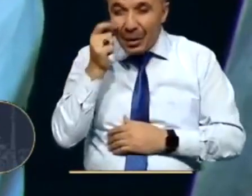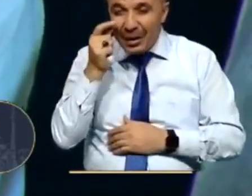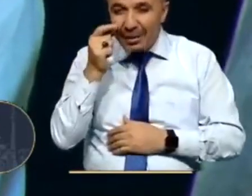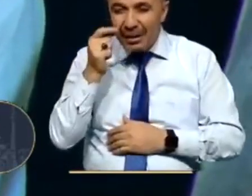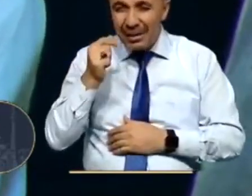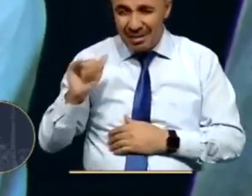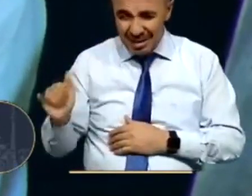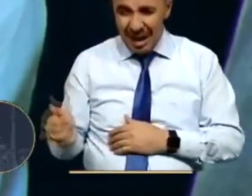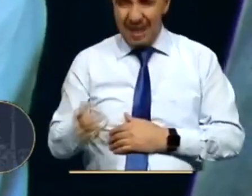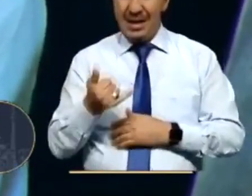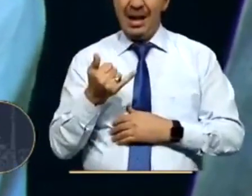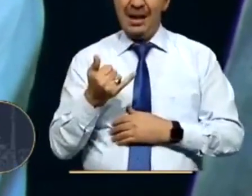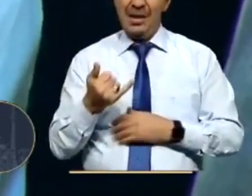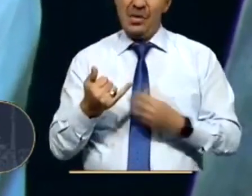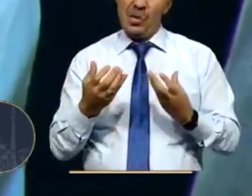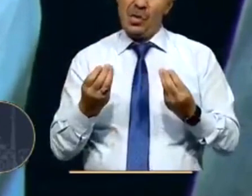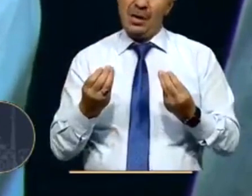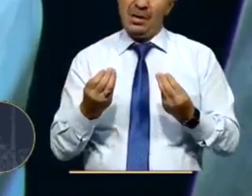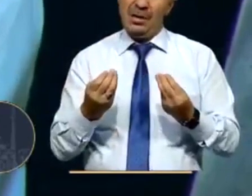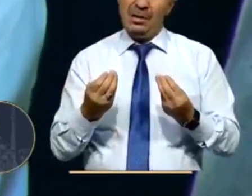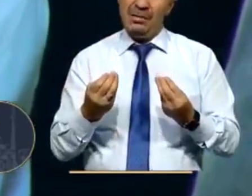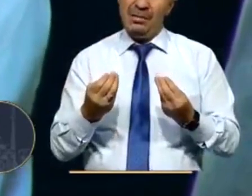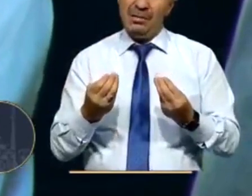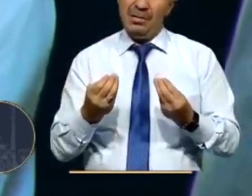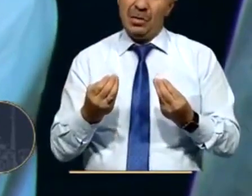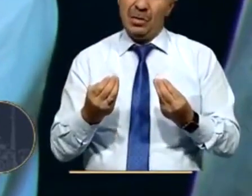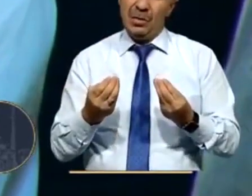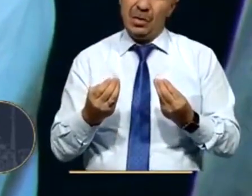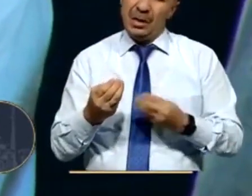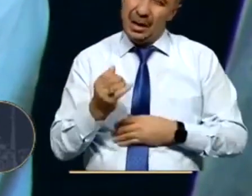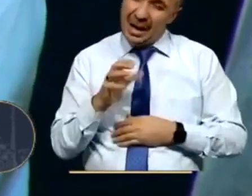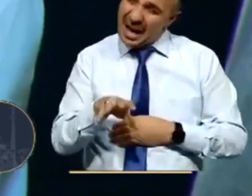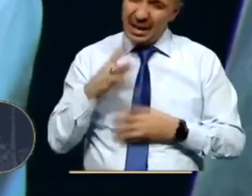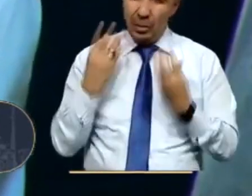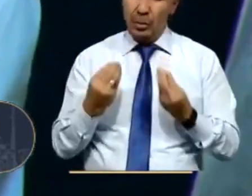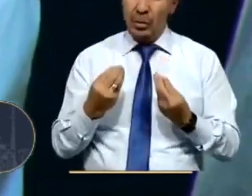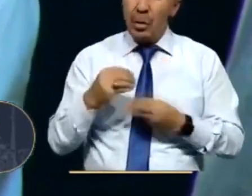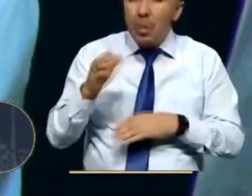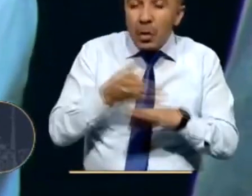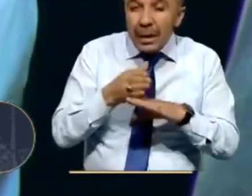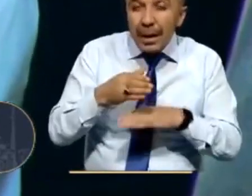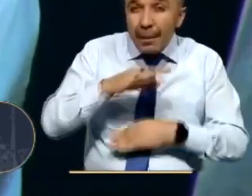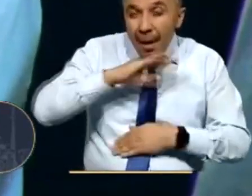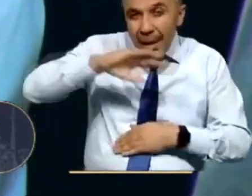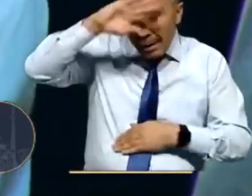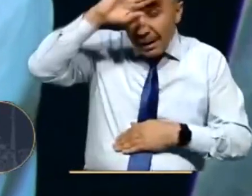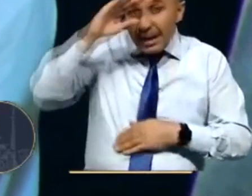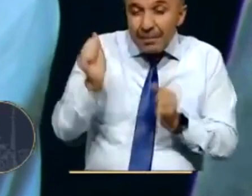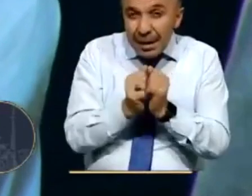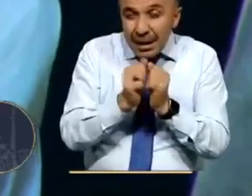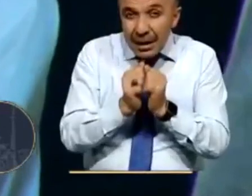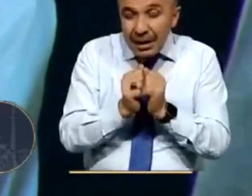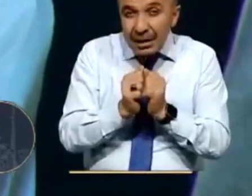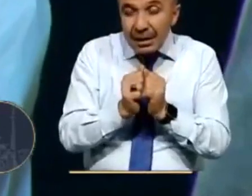etkilemiştir. Bu sebeple bayramların birleştirici, teskin ve teselli